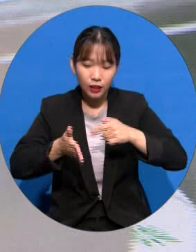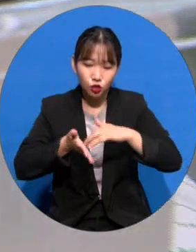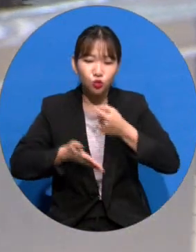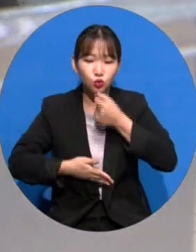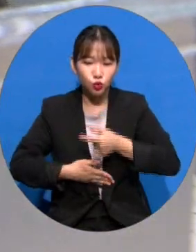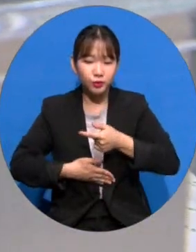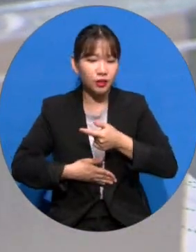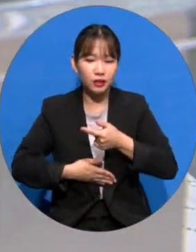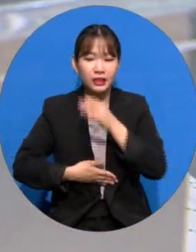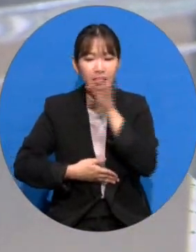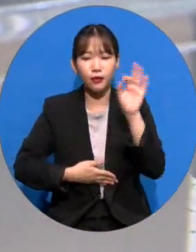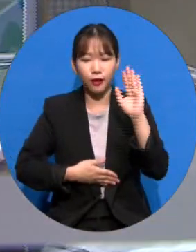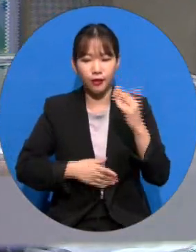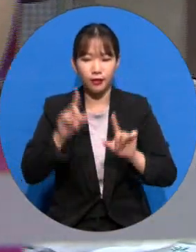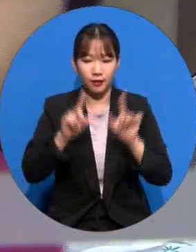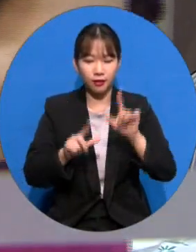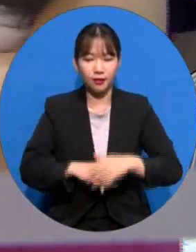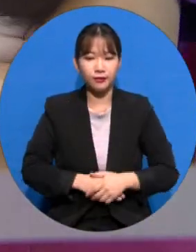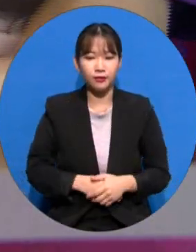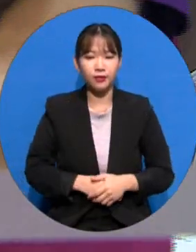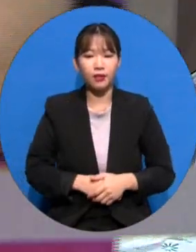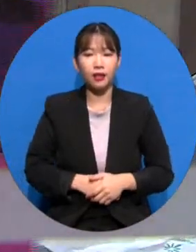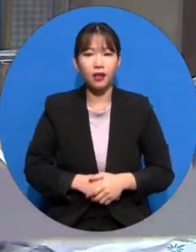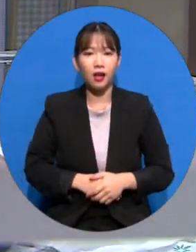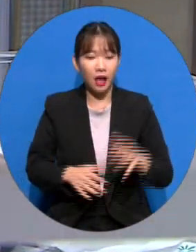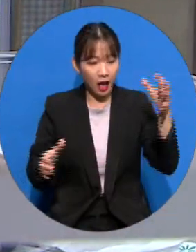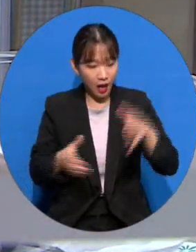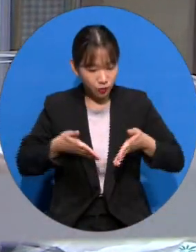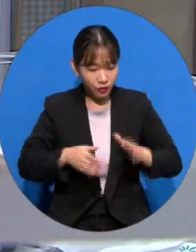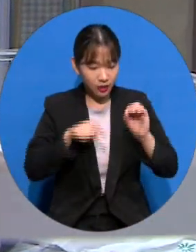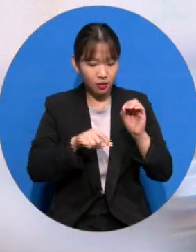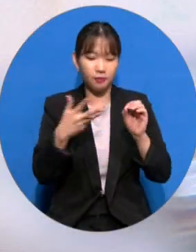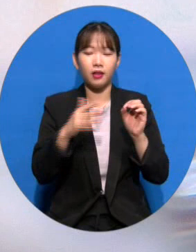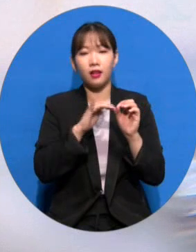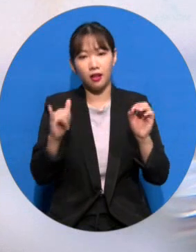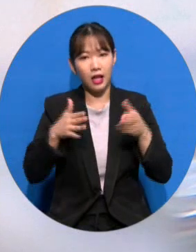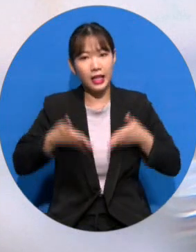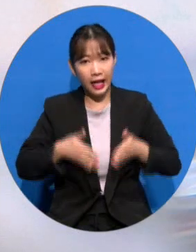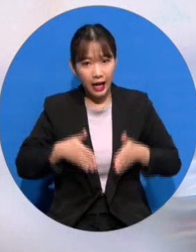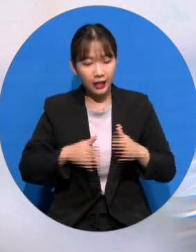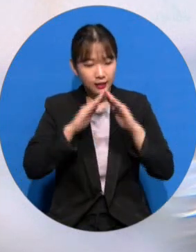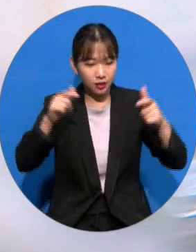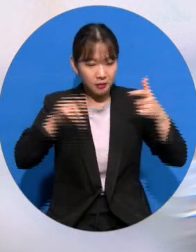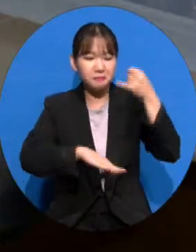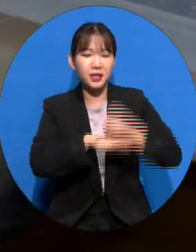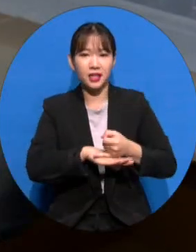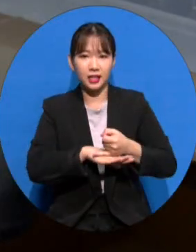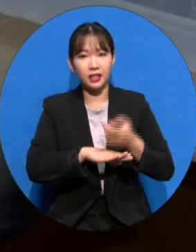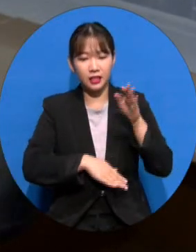건 부인할 수 없는 현실. 합계 출산율 0.8명으로 출산율이 전남